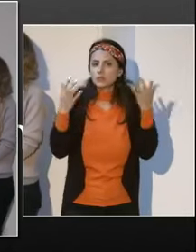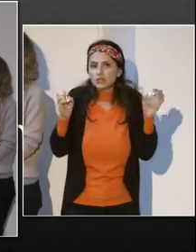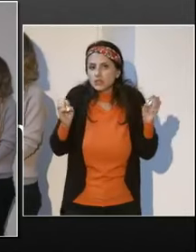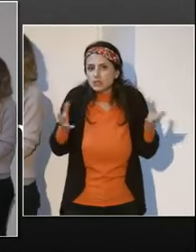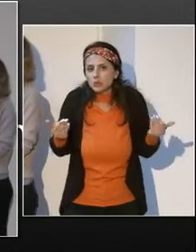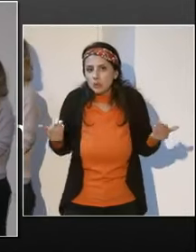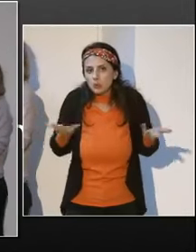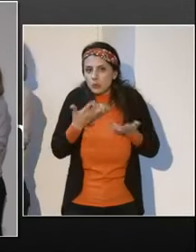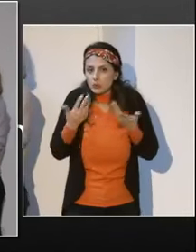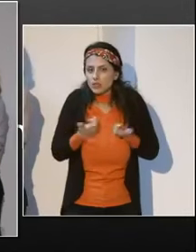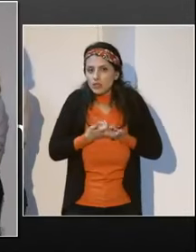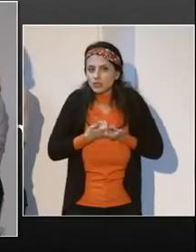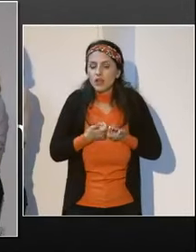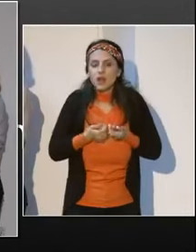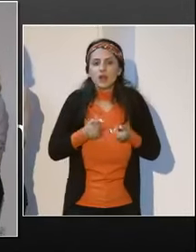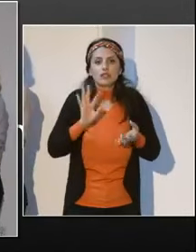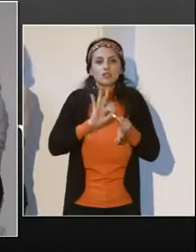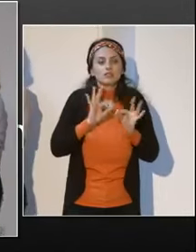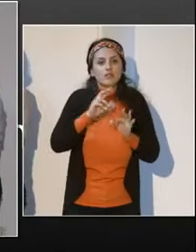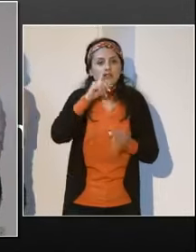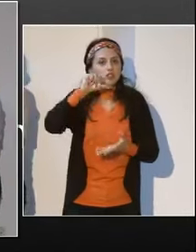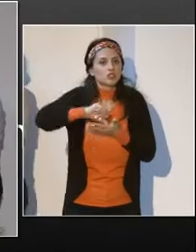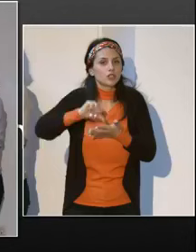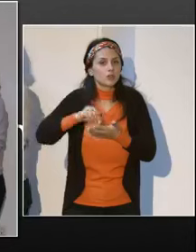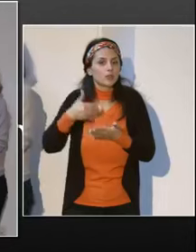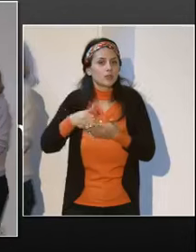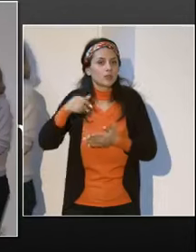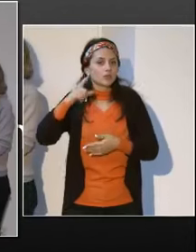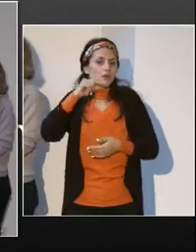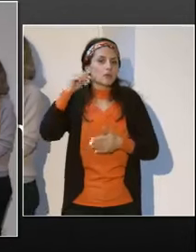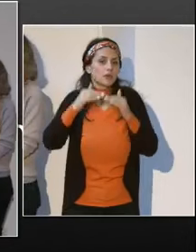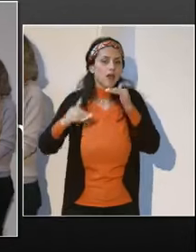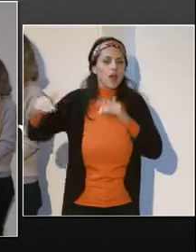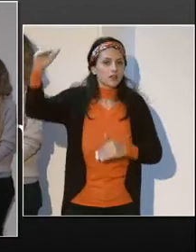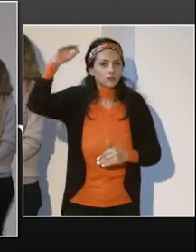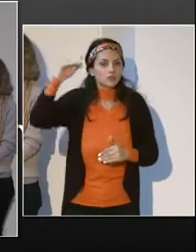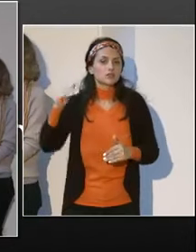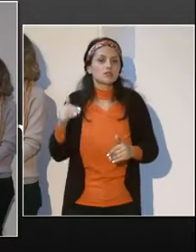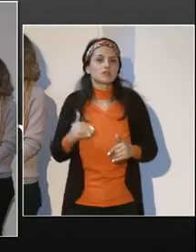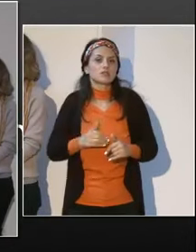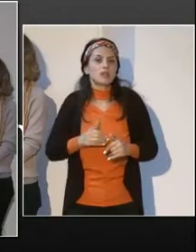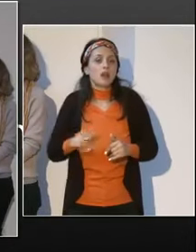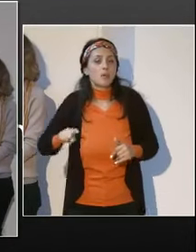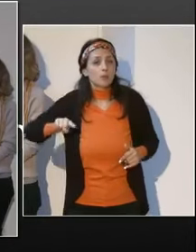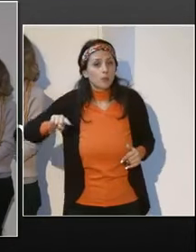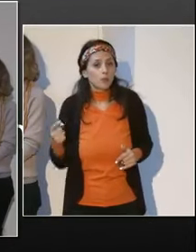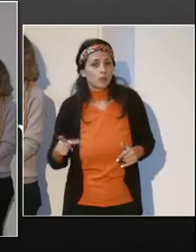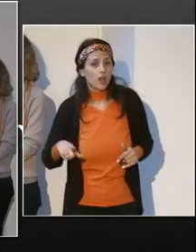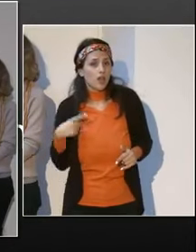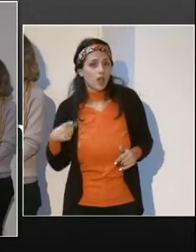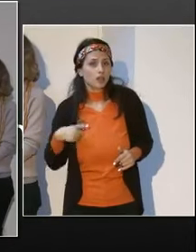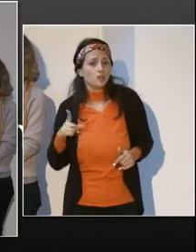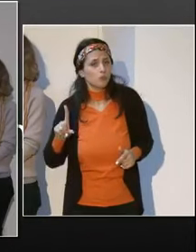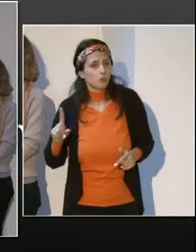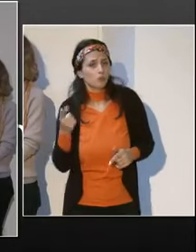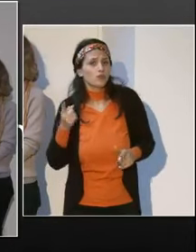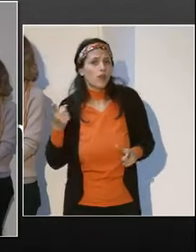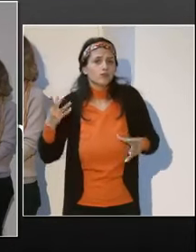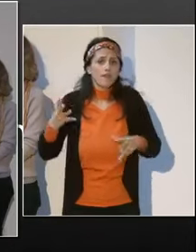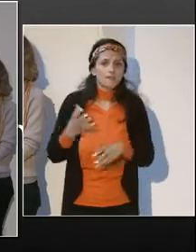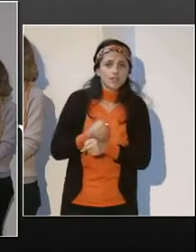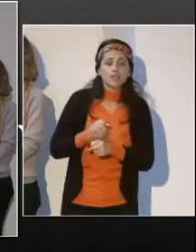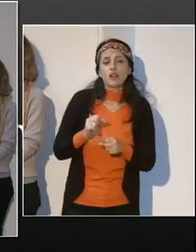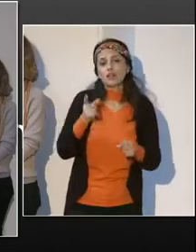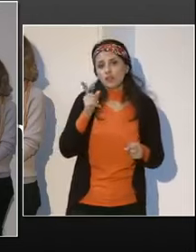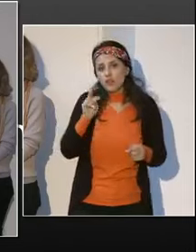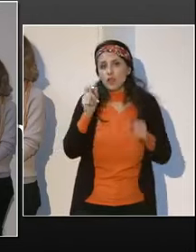ceea ce privește centrele de adulți pentru acest erau reglementate adica le puteau sa existe sa fie înființate insa surpriza